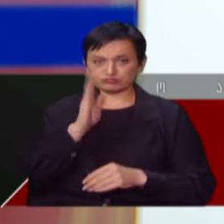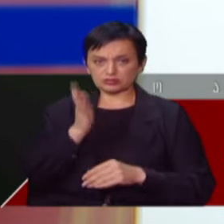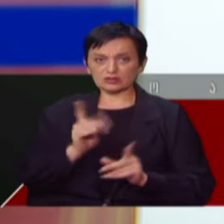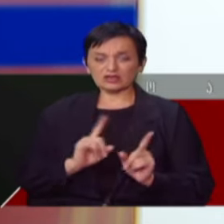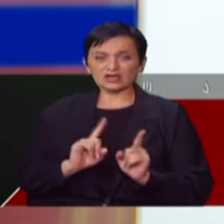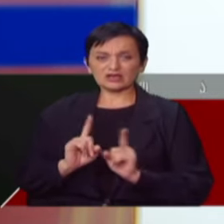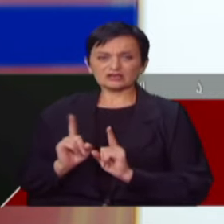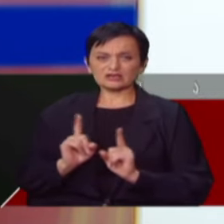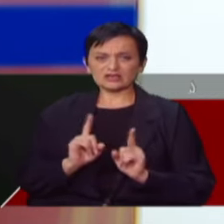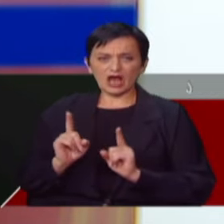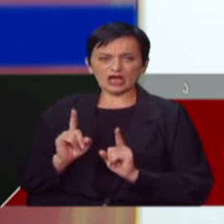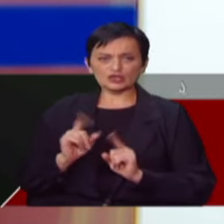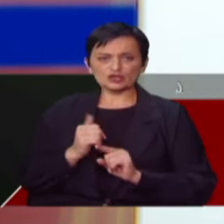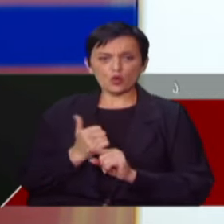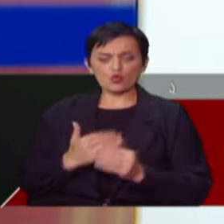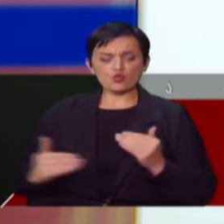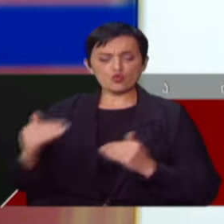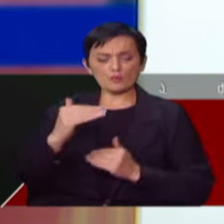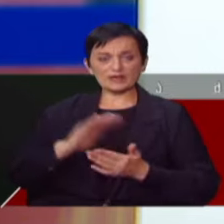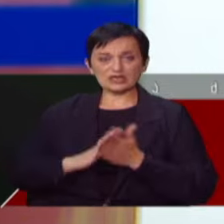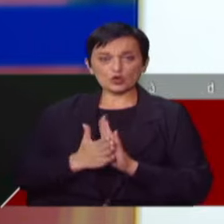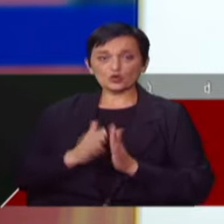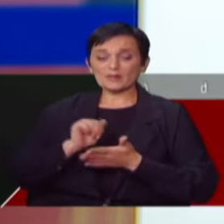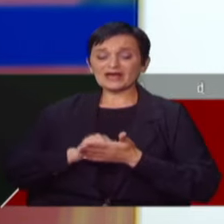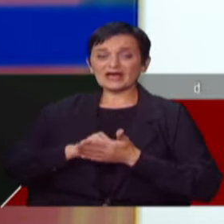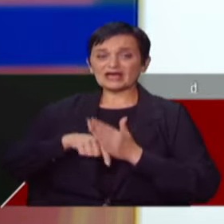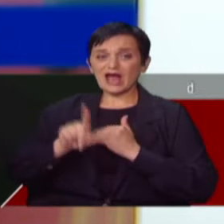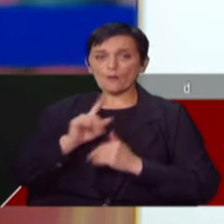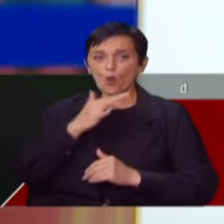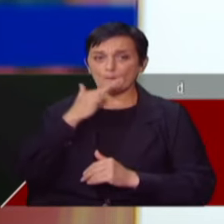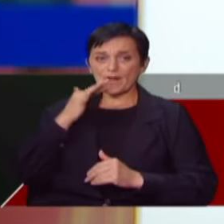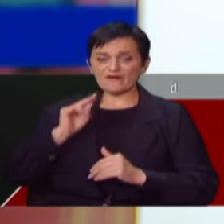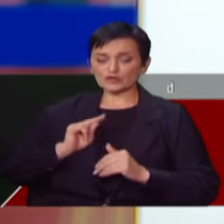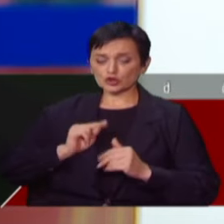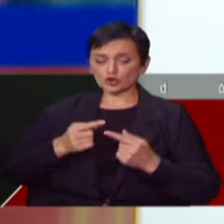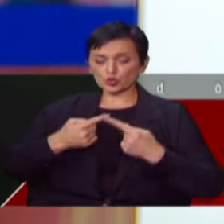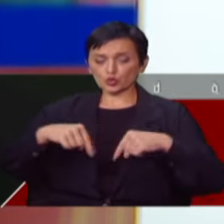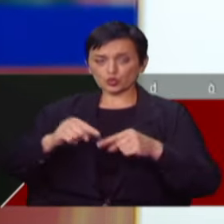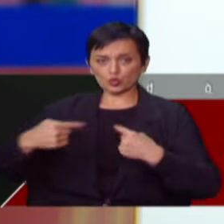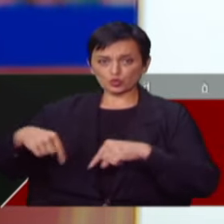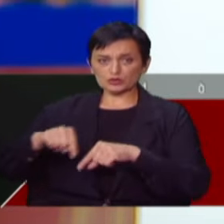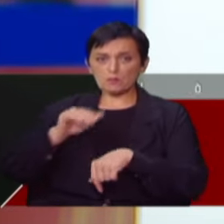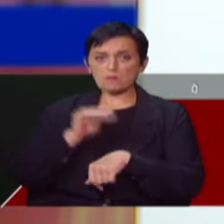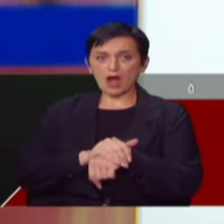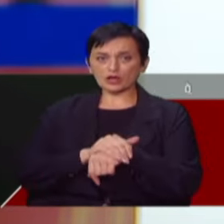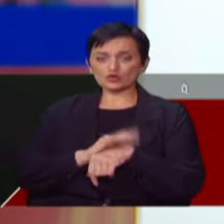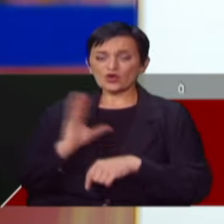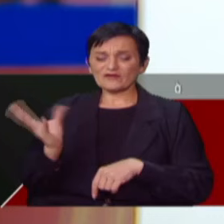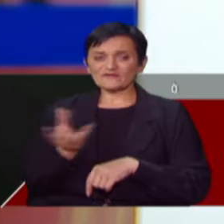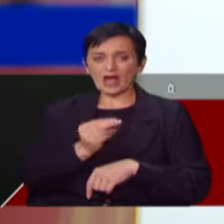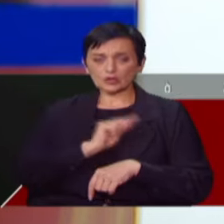რაღაცა უპირატესი მდგომარეობა. იმის გამო, რომ ბევრი უწყება, ფაქტობრივად ყველა